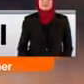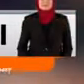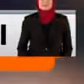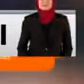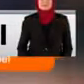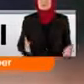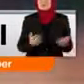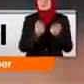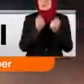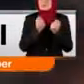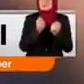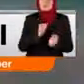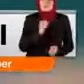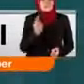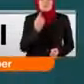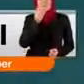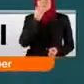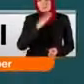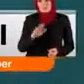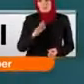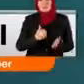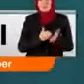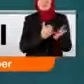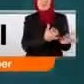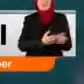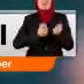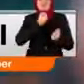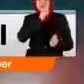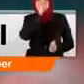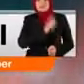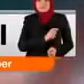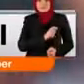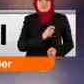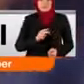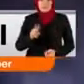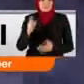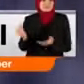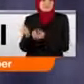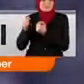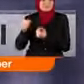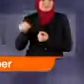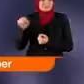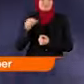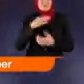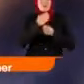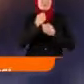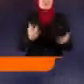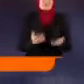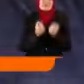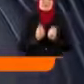Neyse ki korkulan olmadı vapura çıkarılan adam yolcular sayesinde boğulmaktan son anda kurtarıldı